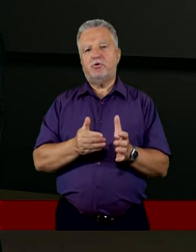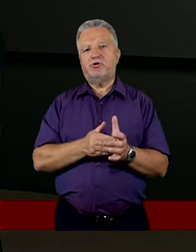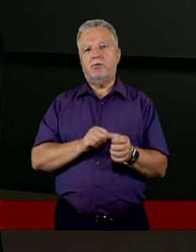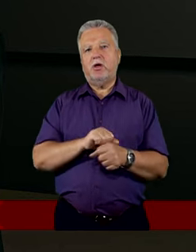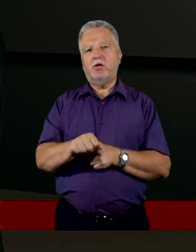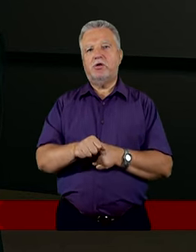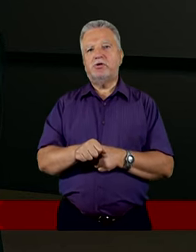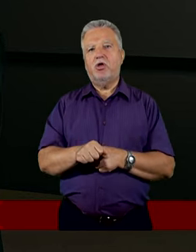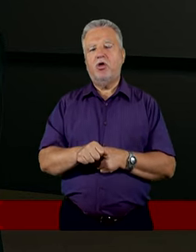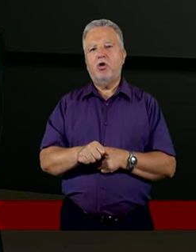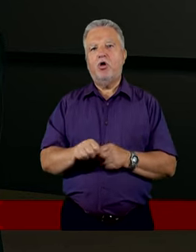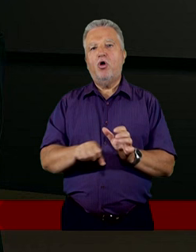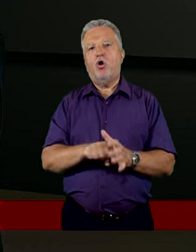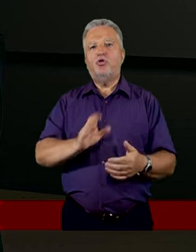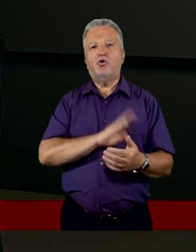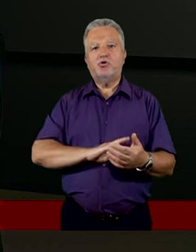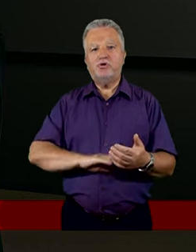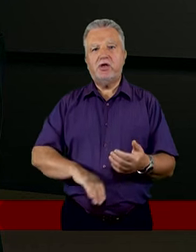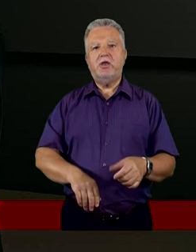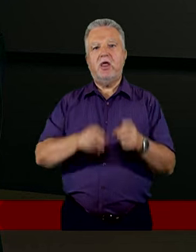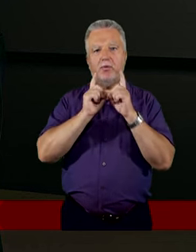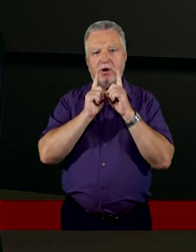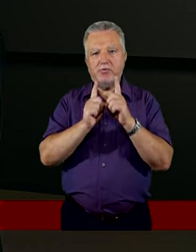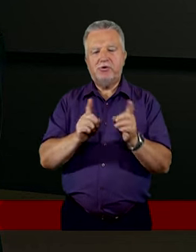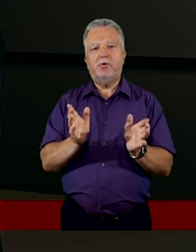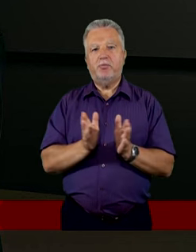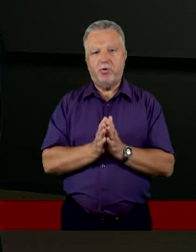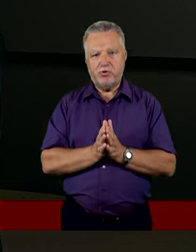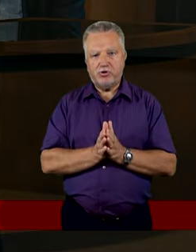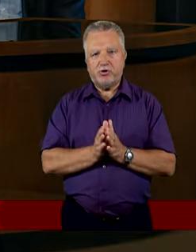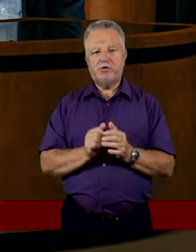potrzebą jest odrodzenie prawdziwej pobożności.